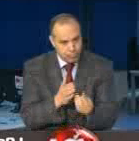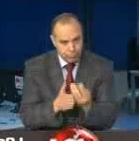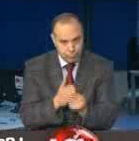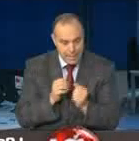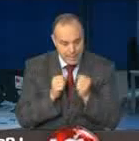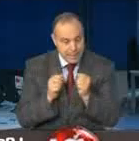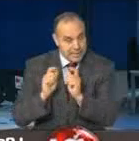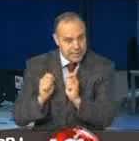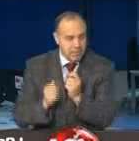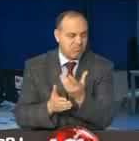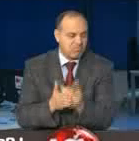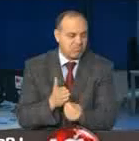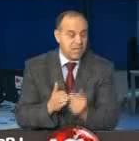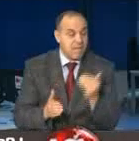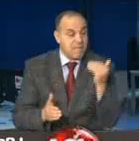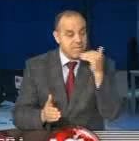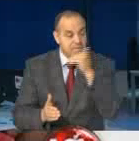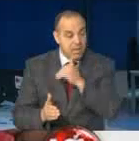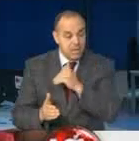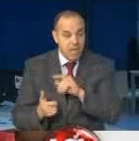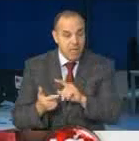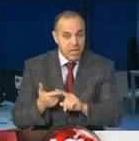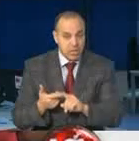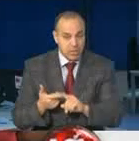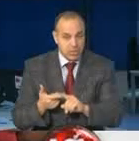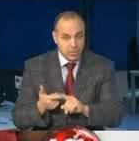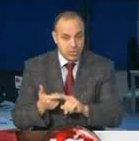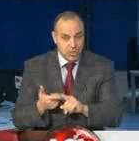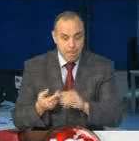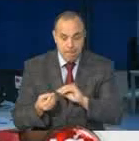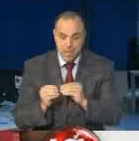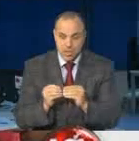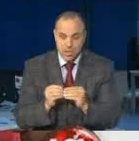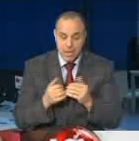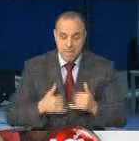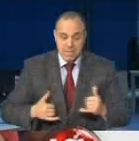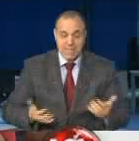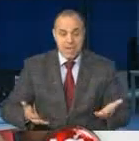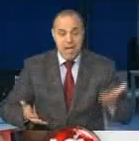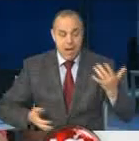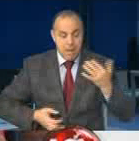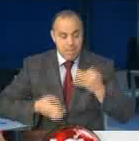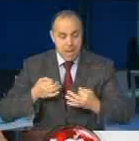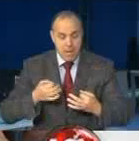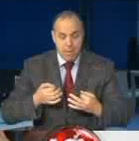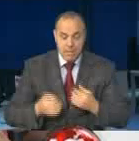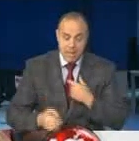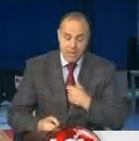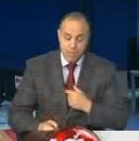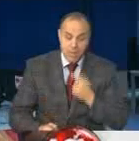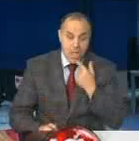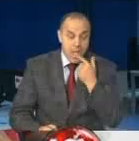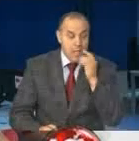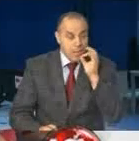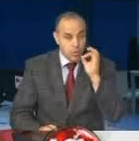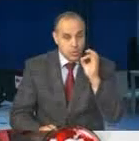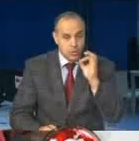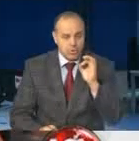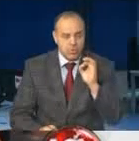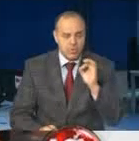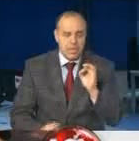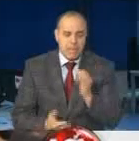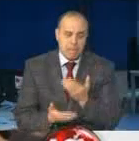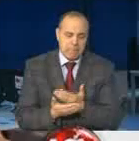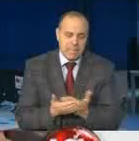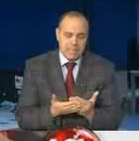الإرادة السياسية في التعجيل بفك أزمة المجلس الأعلى للقضاء، يعني بمجرد شكلية